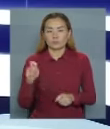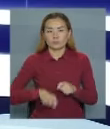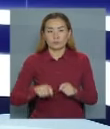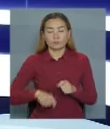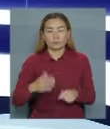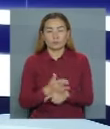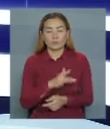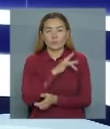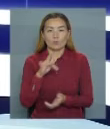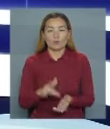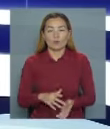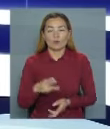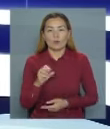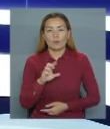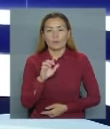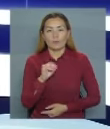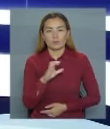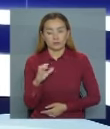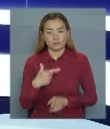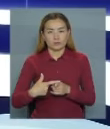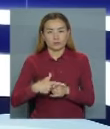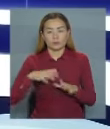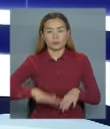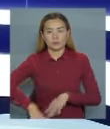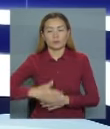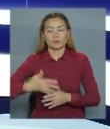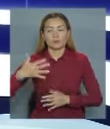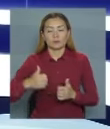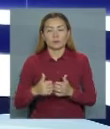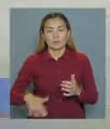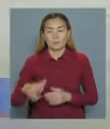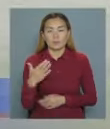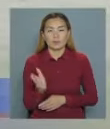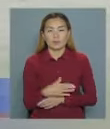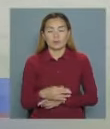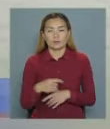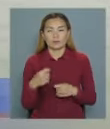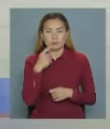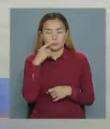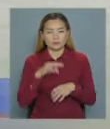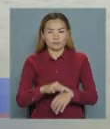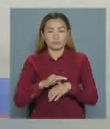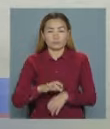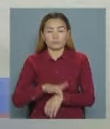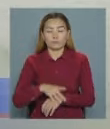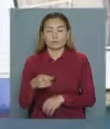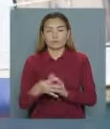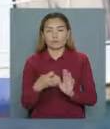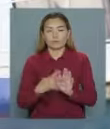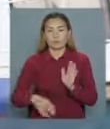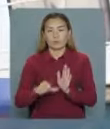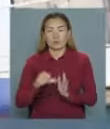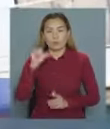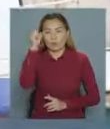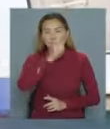барысында Атырау қаласы Ғаббас Берғалиев көшесі бойында орналасқан ғимараттың алдында бекіре тұқымдас балықтарды тасымалдау кезінде 1996